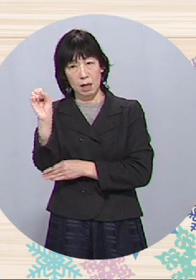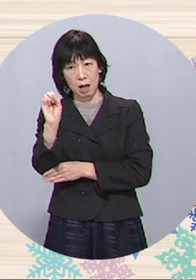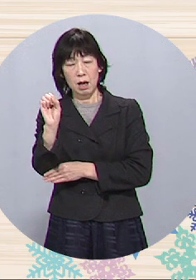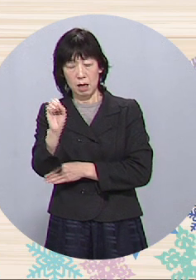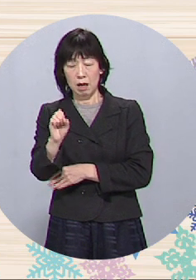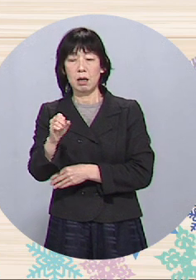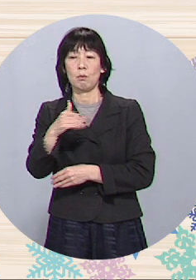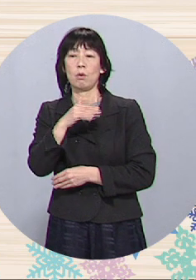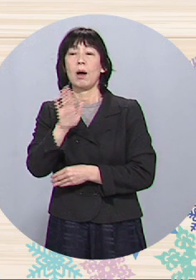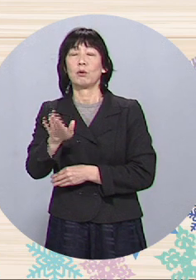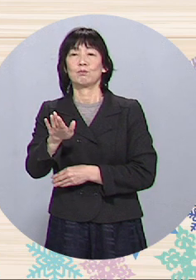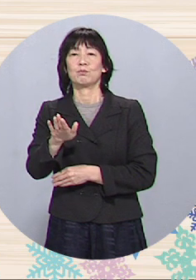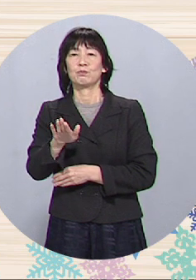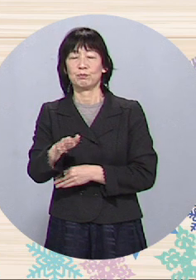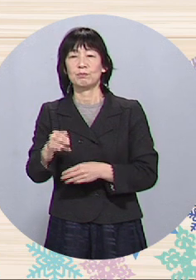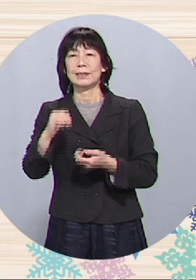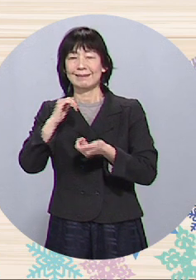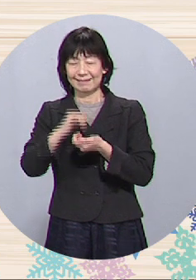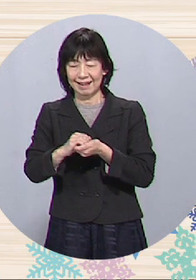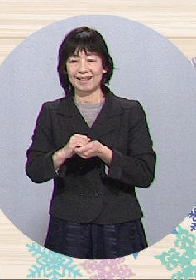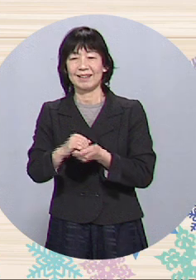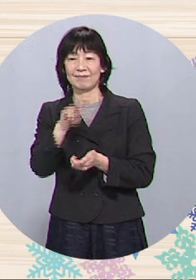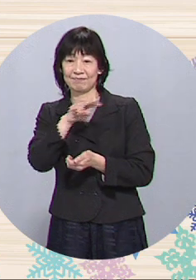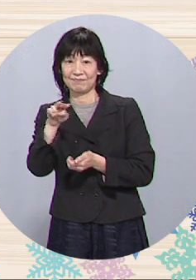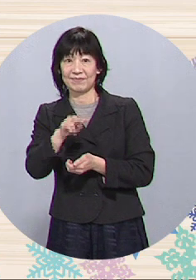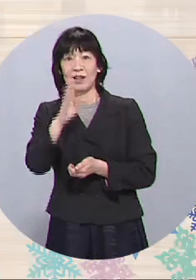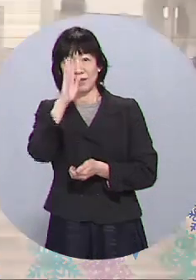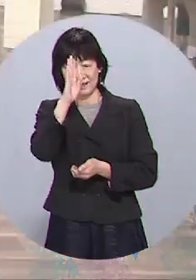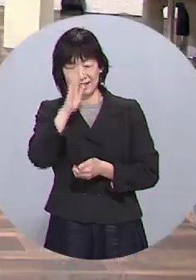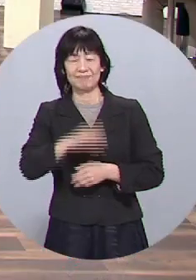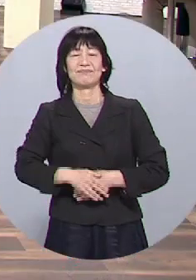ひご覧ください。以上、今週のインフォメーションでした。